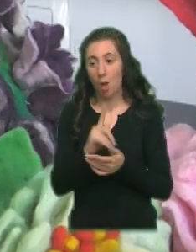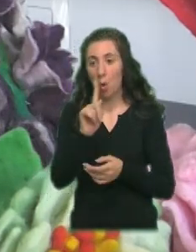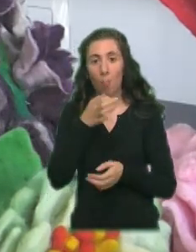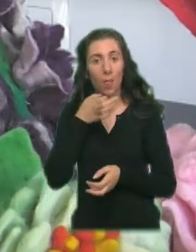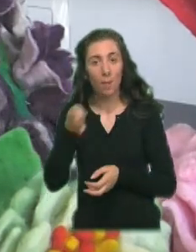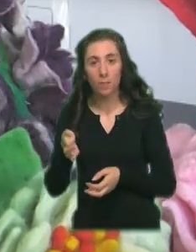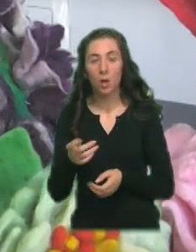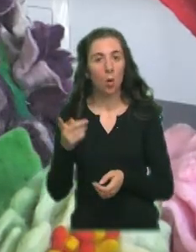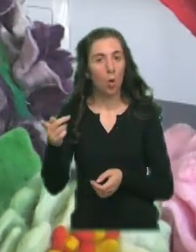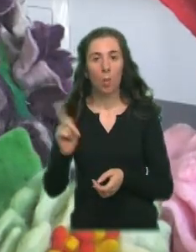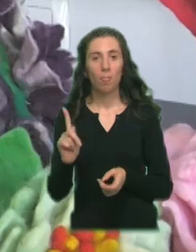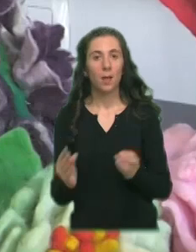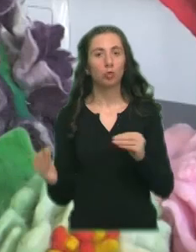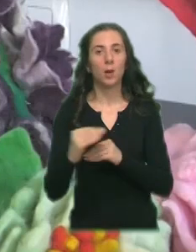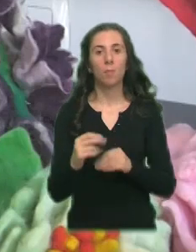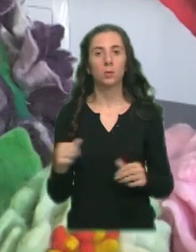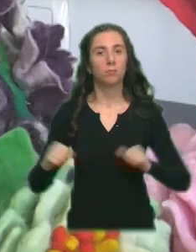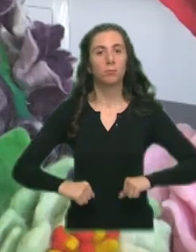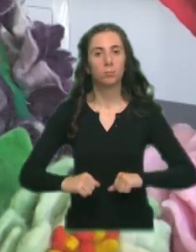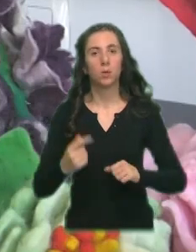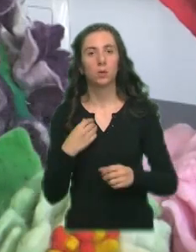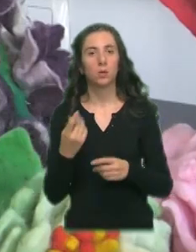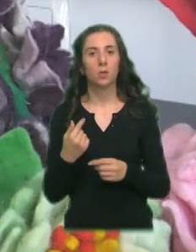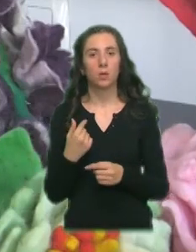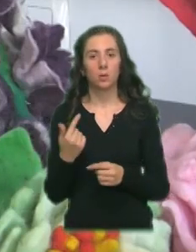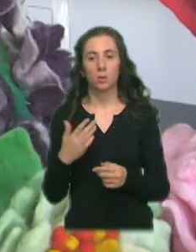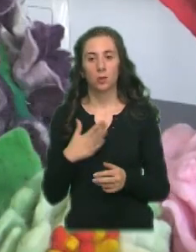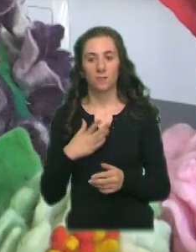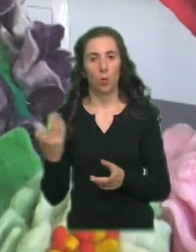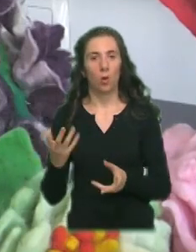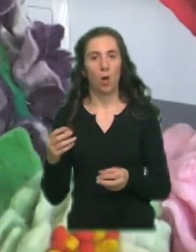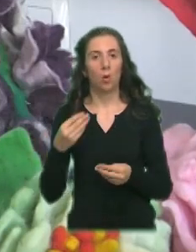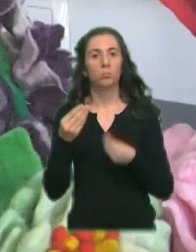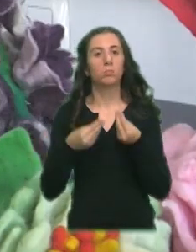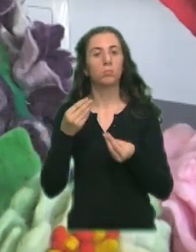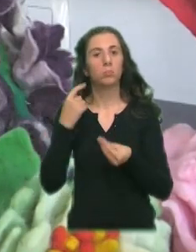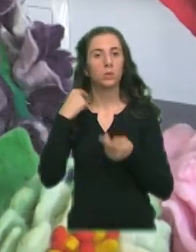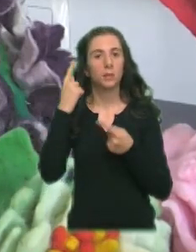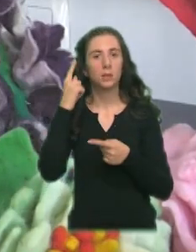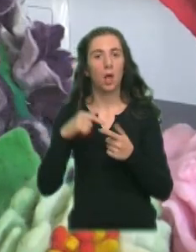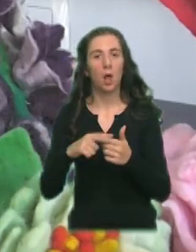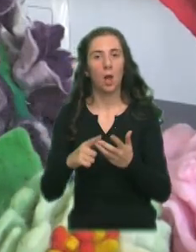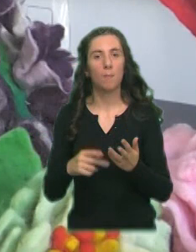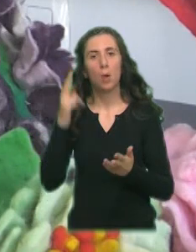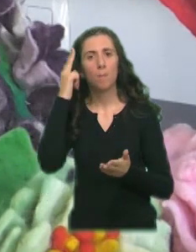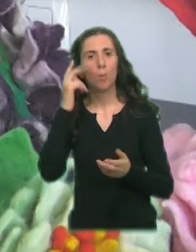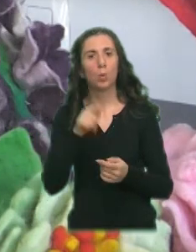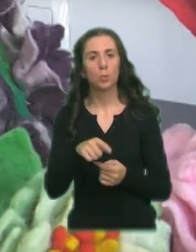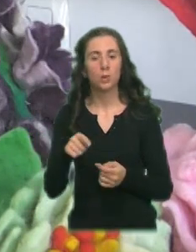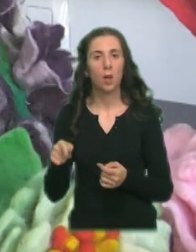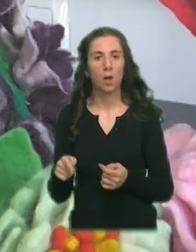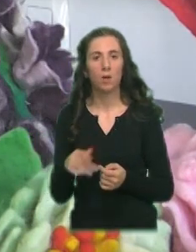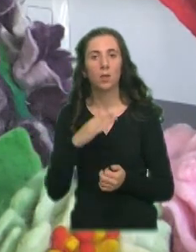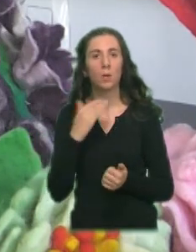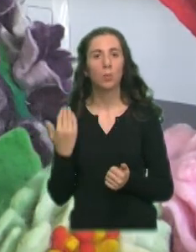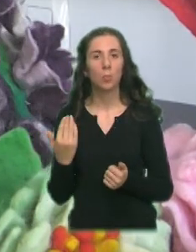puno informacija posjeduje i sjećam se jedan put neko je s njim putovao gradom, vozio